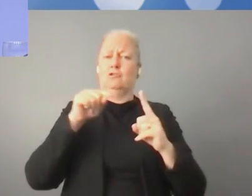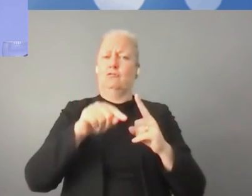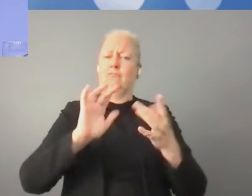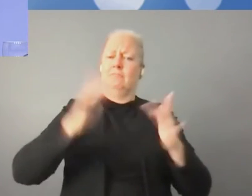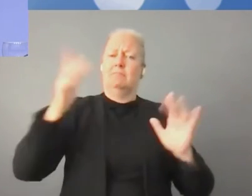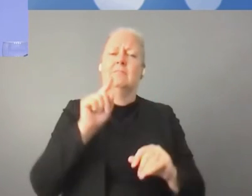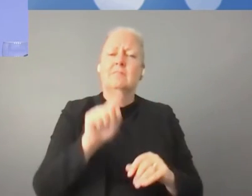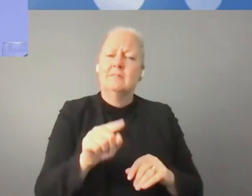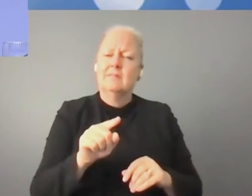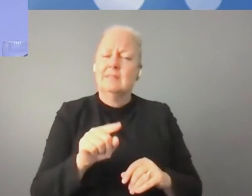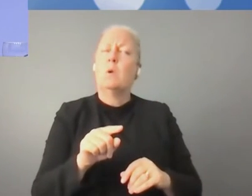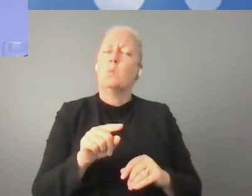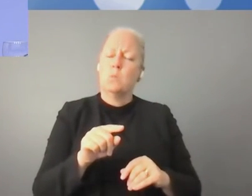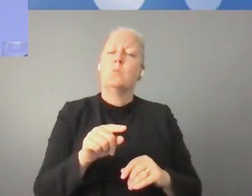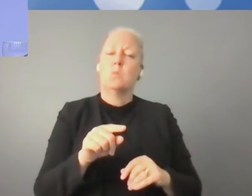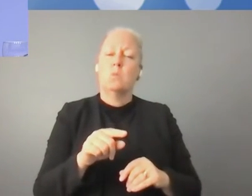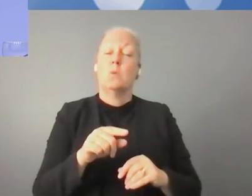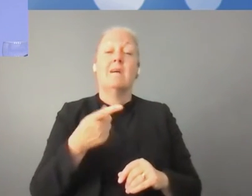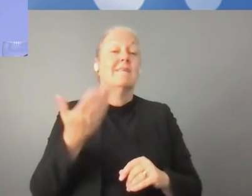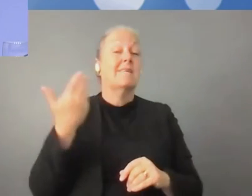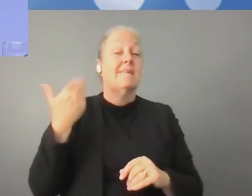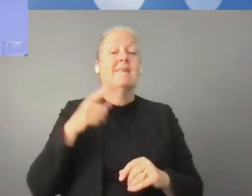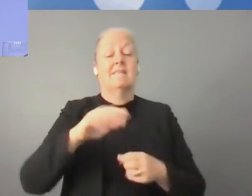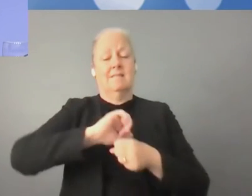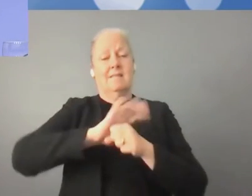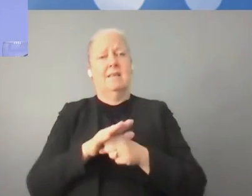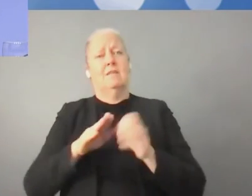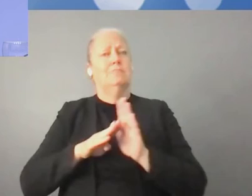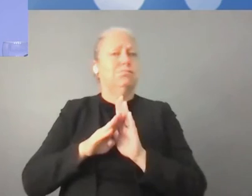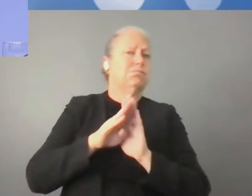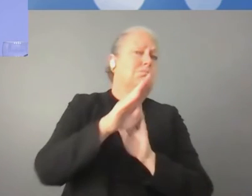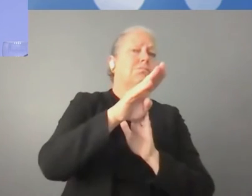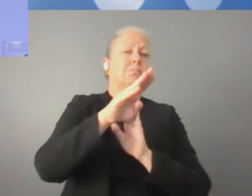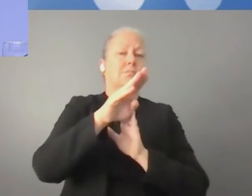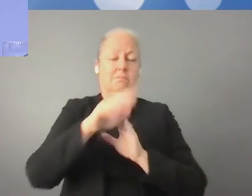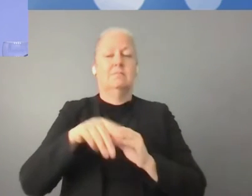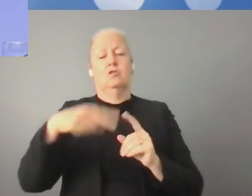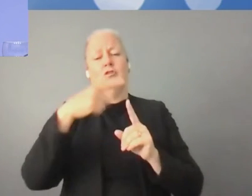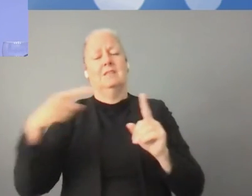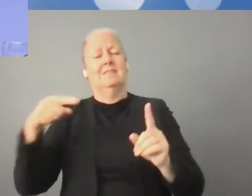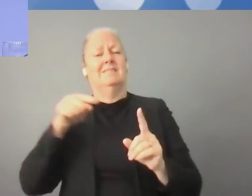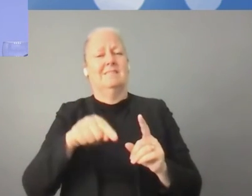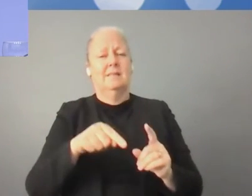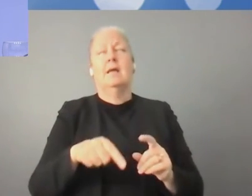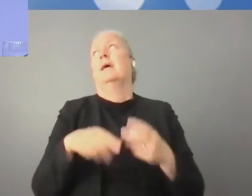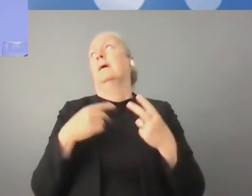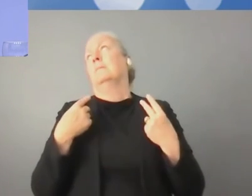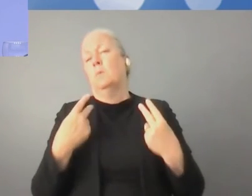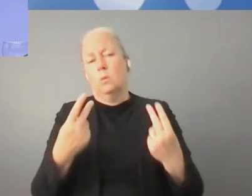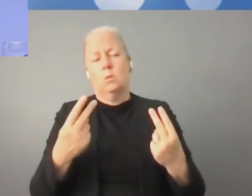замечает пользу, которая вытекает из цифровой трансформации. Особенно это